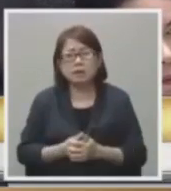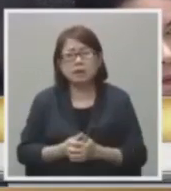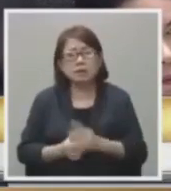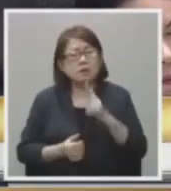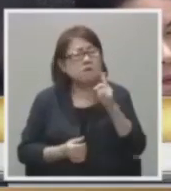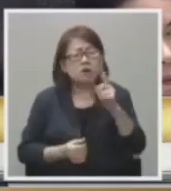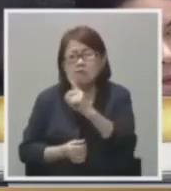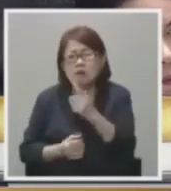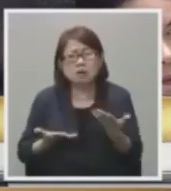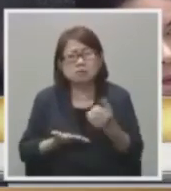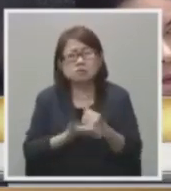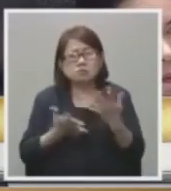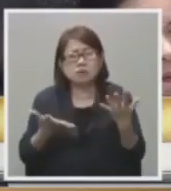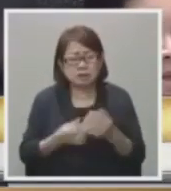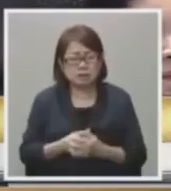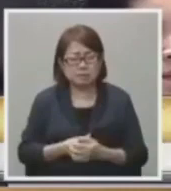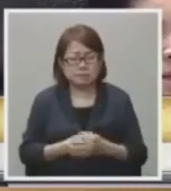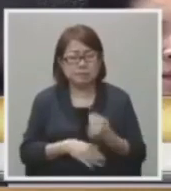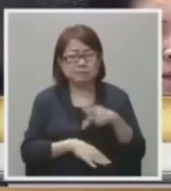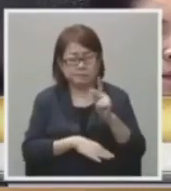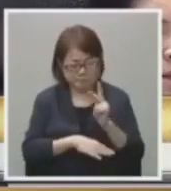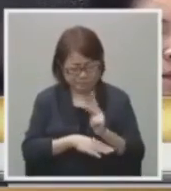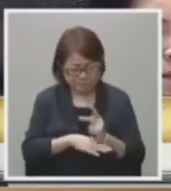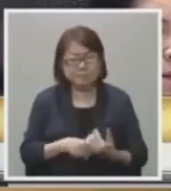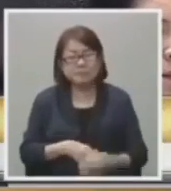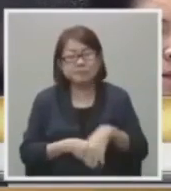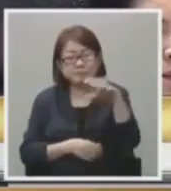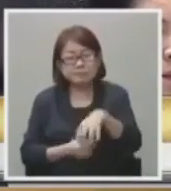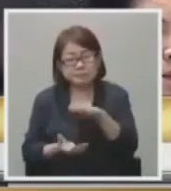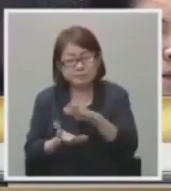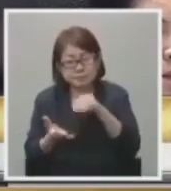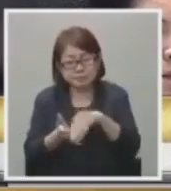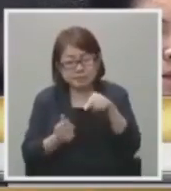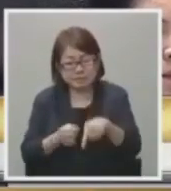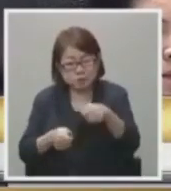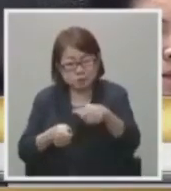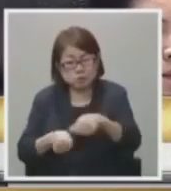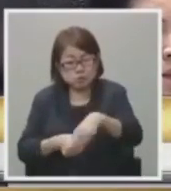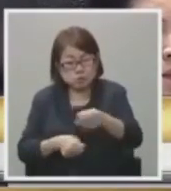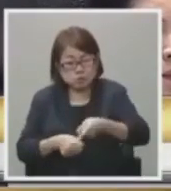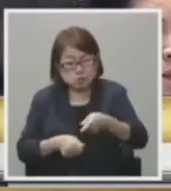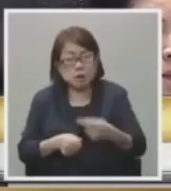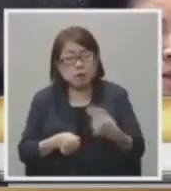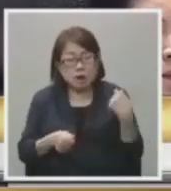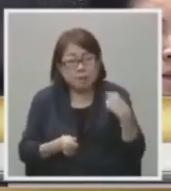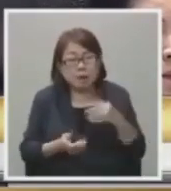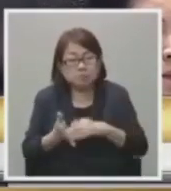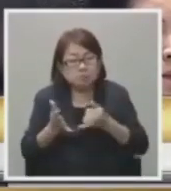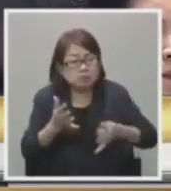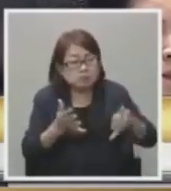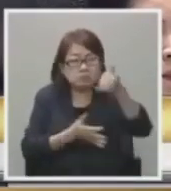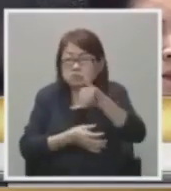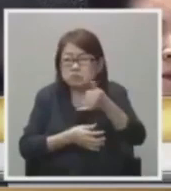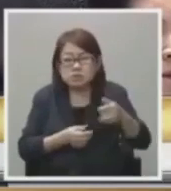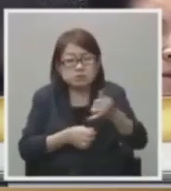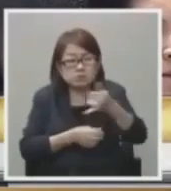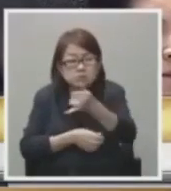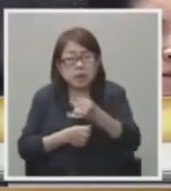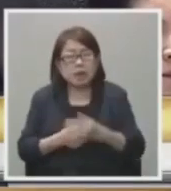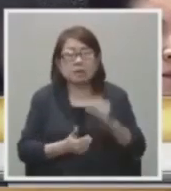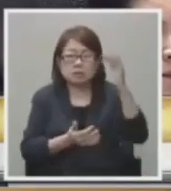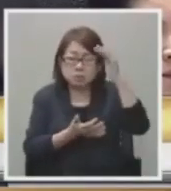ม่ได้ท่านประธานครับนอกจากมีบ่อนลักษณะคงที่แล้วยังมีบ่อนลอยนะครับจัดการโดยตำรวจน